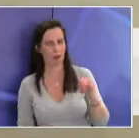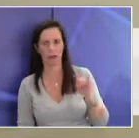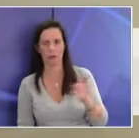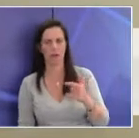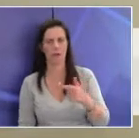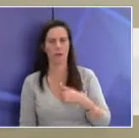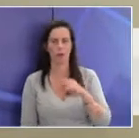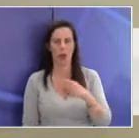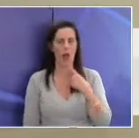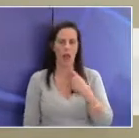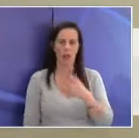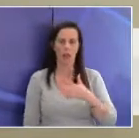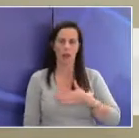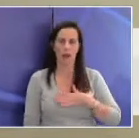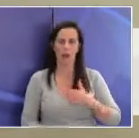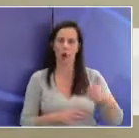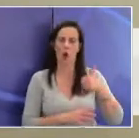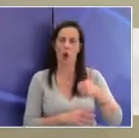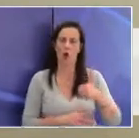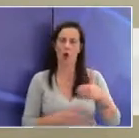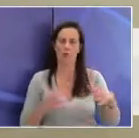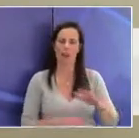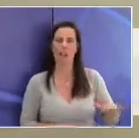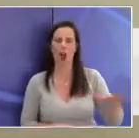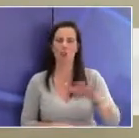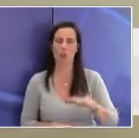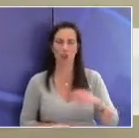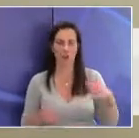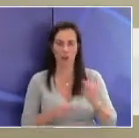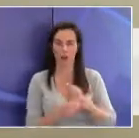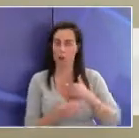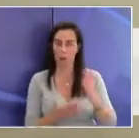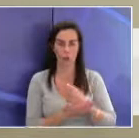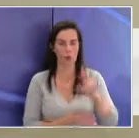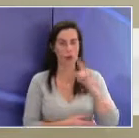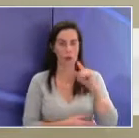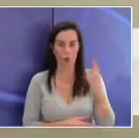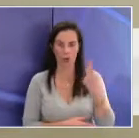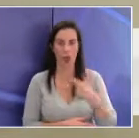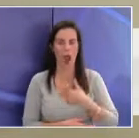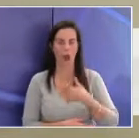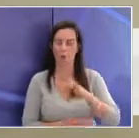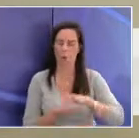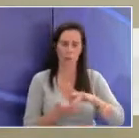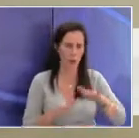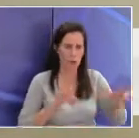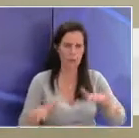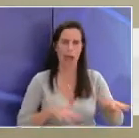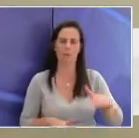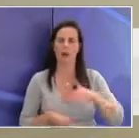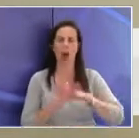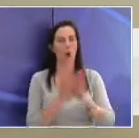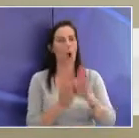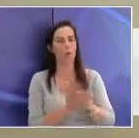חד משמעית, ואני יכולה להגיד לך, בתור מי שעומדת בראש מטה השטח של המפלגה, שאנחנו באמת נערכים כבר יותר משנה, אנחנו פרוסים בכל רחבי הארץ,